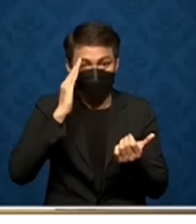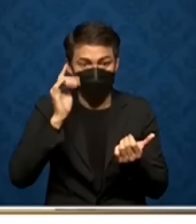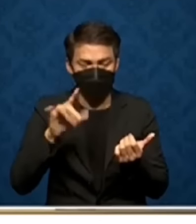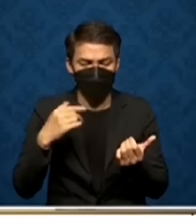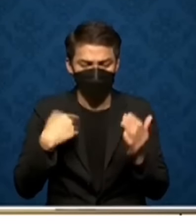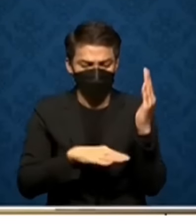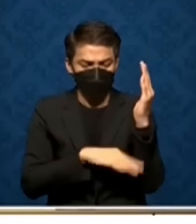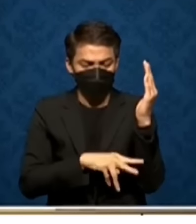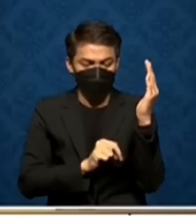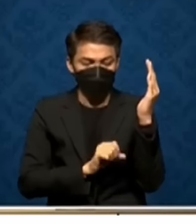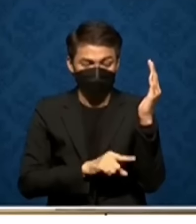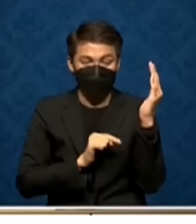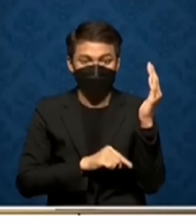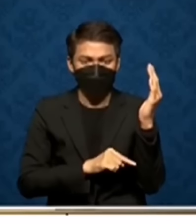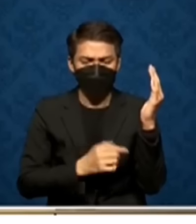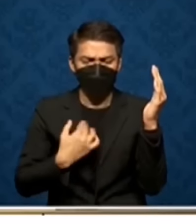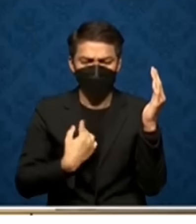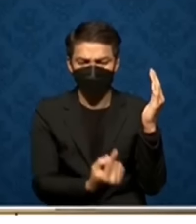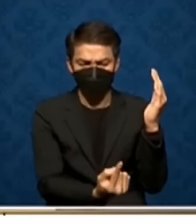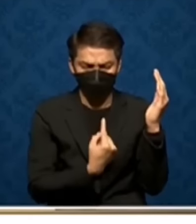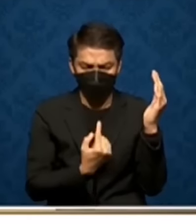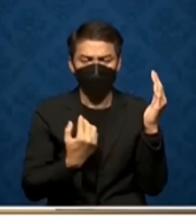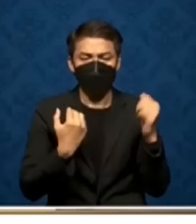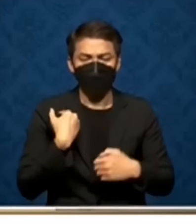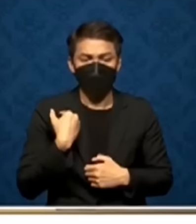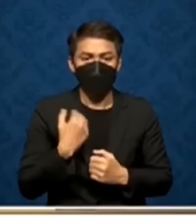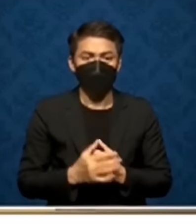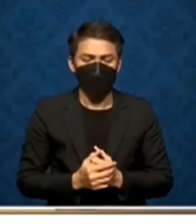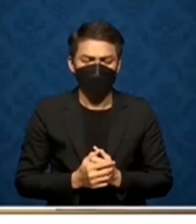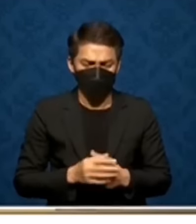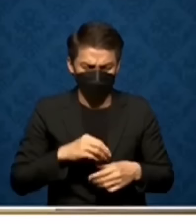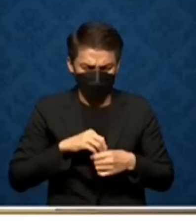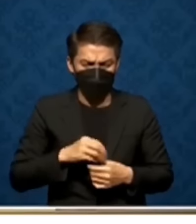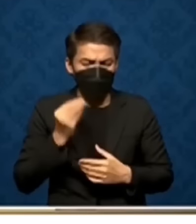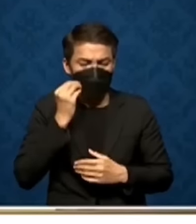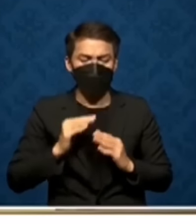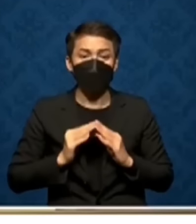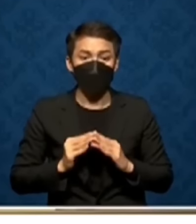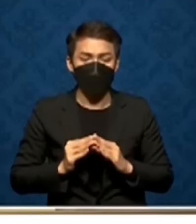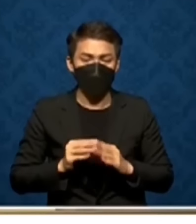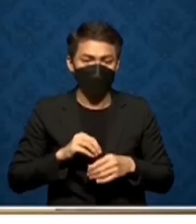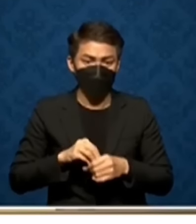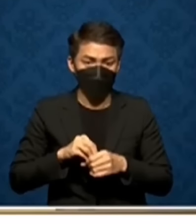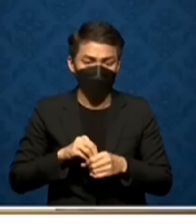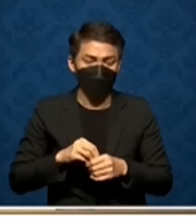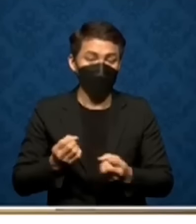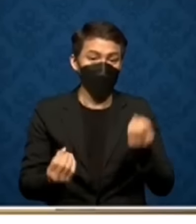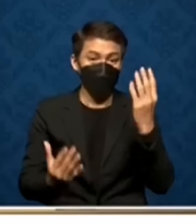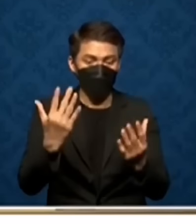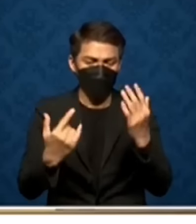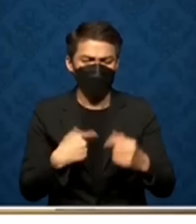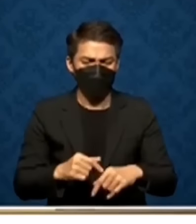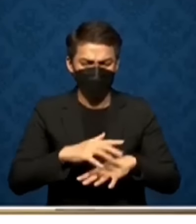านหนึ่งร้องว่าอยู่ในที่ของอุทยานมาแล้วก็อุทยานไปประกาศทับ